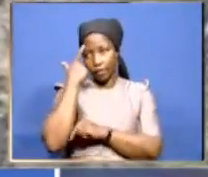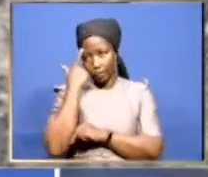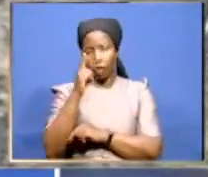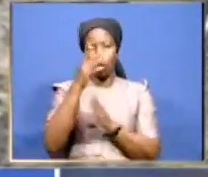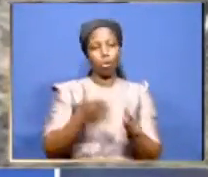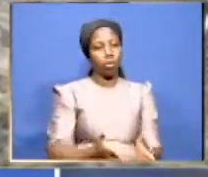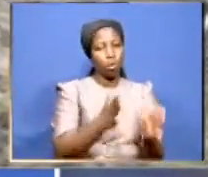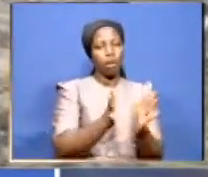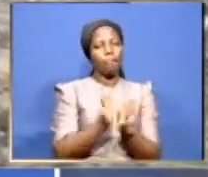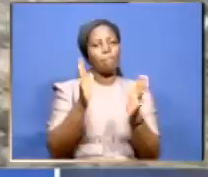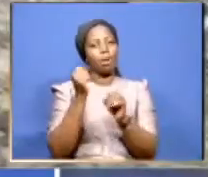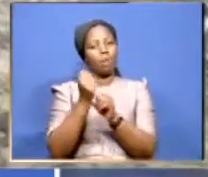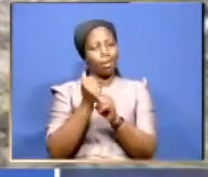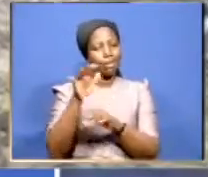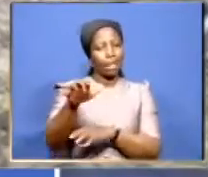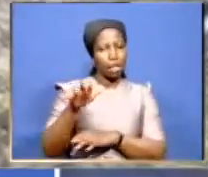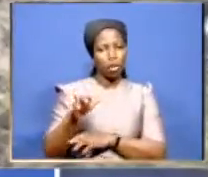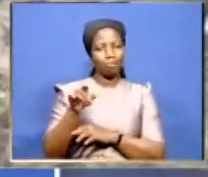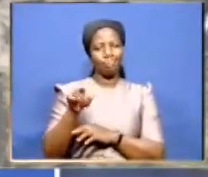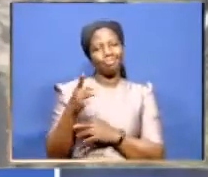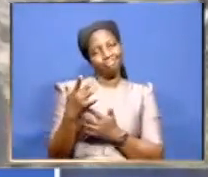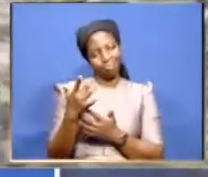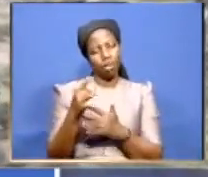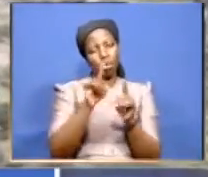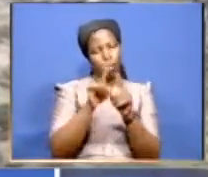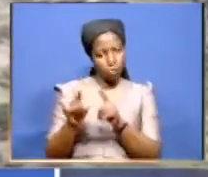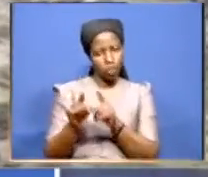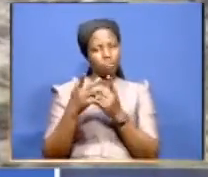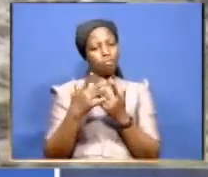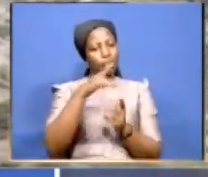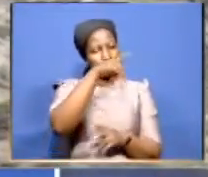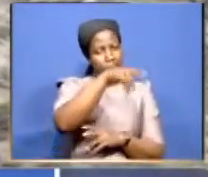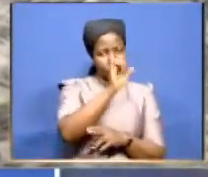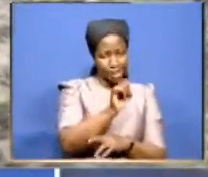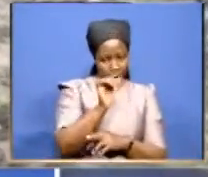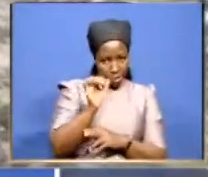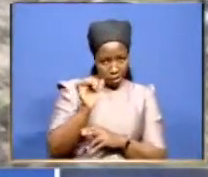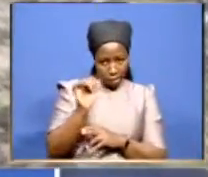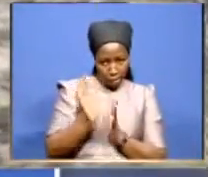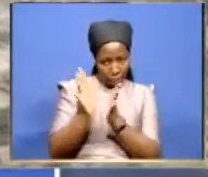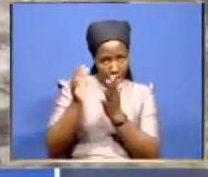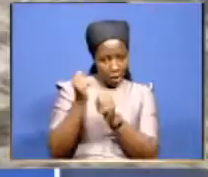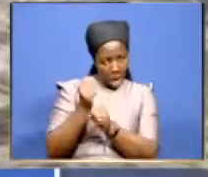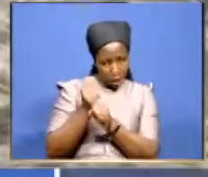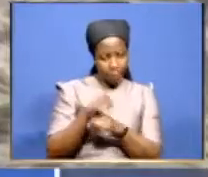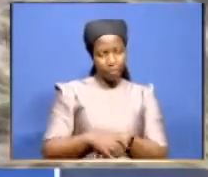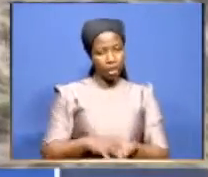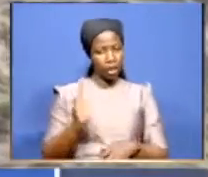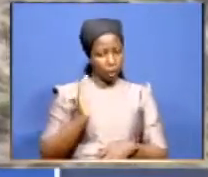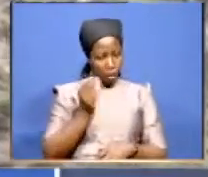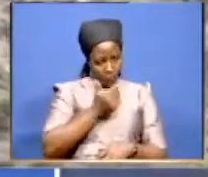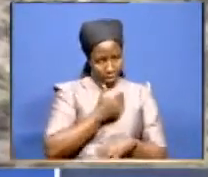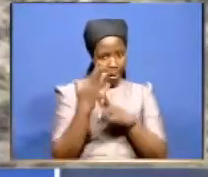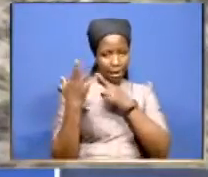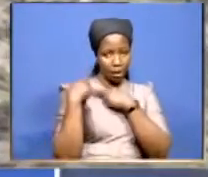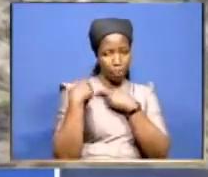roads and public works and transport, as well as the PS and the committee in charge of